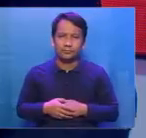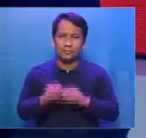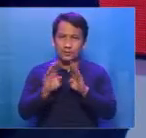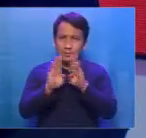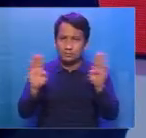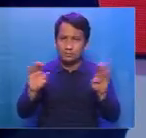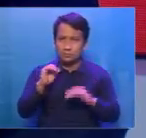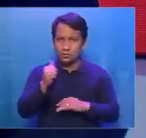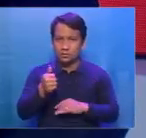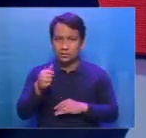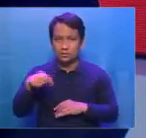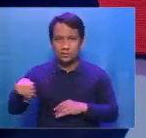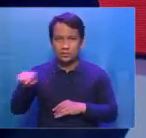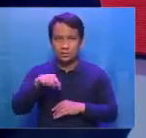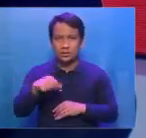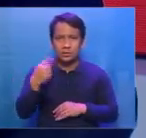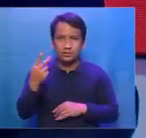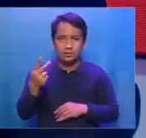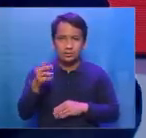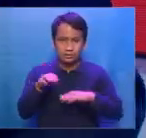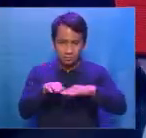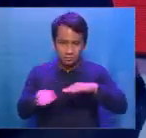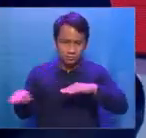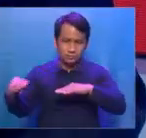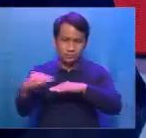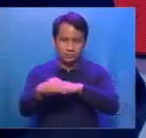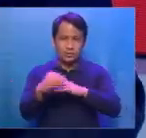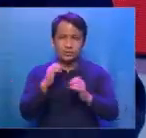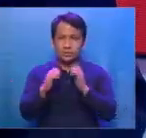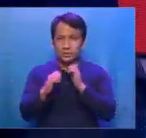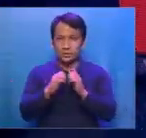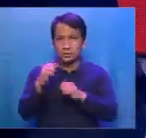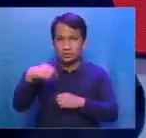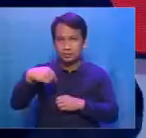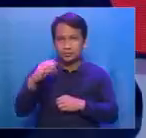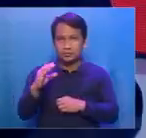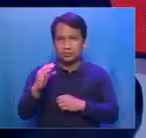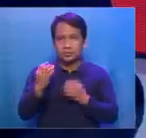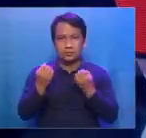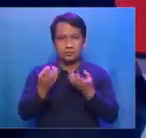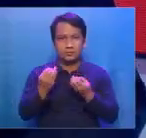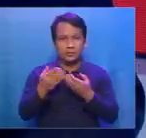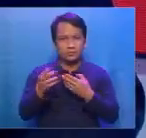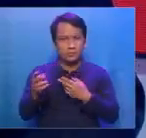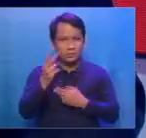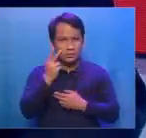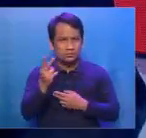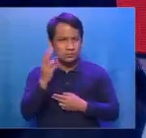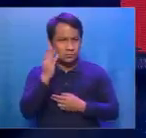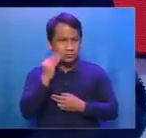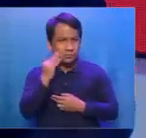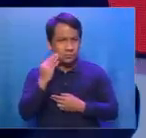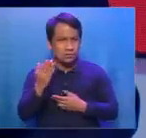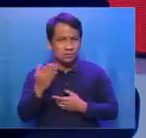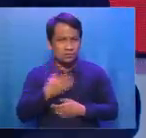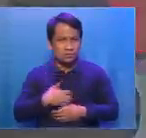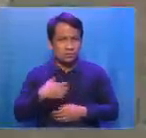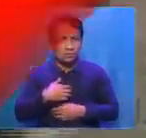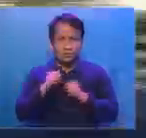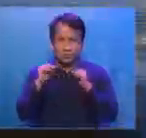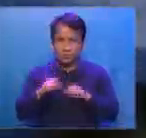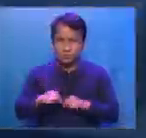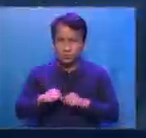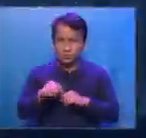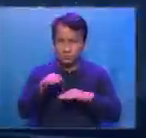Binuksan na ulit ng MMDA ang dalawang U-turn slot sa EDSA, Quezon City, matapos sa mga natanggap nilang reklamo rito. Pwede na